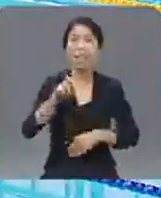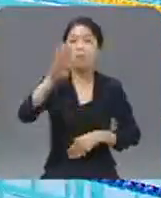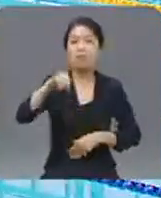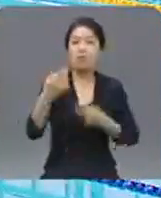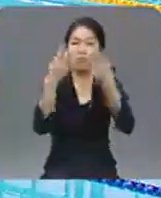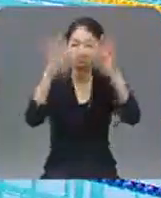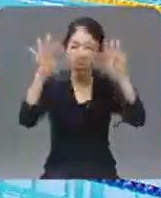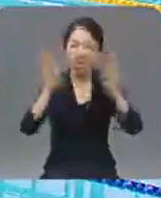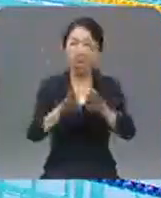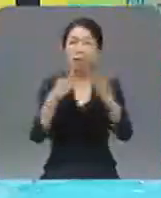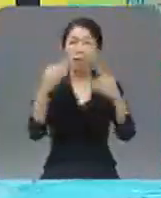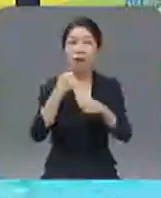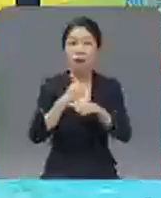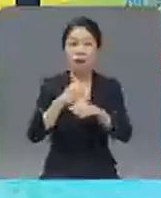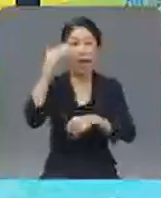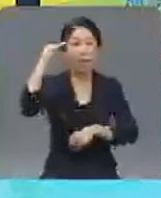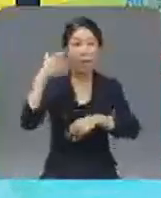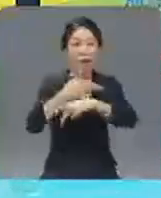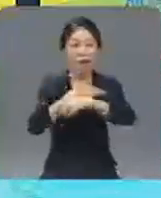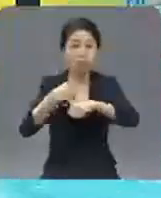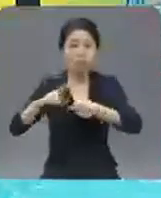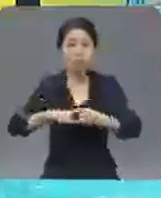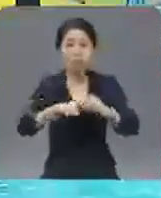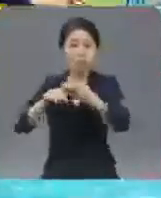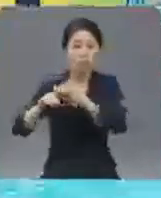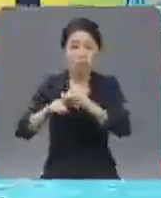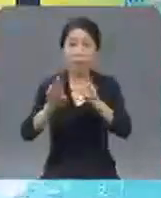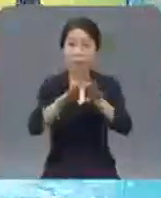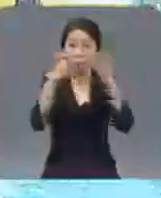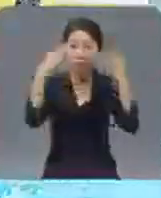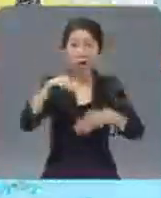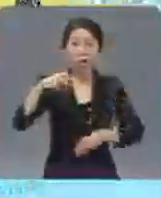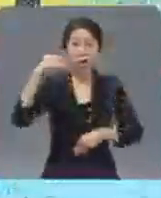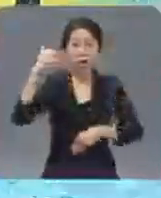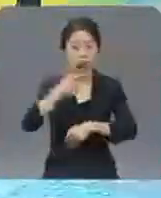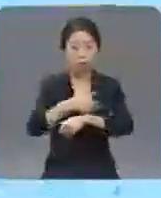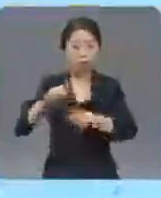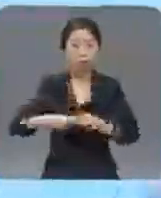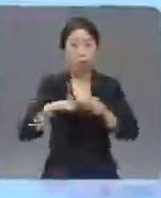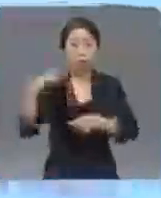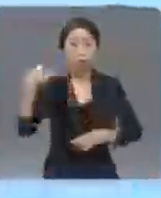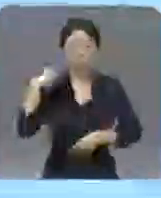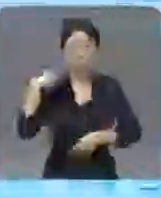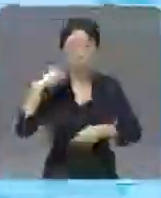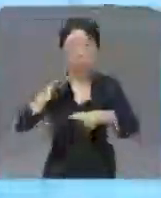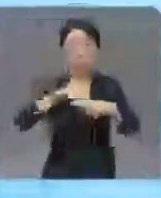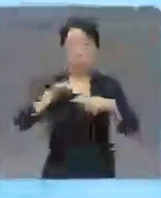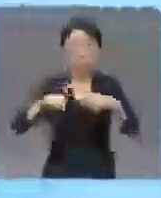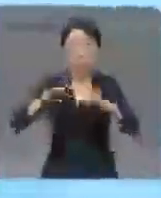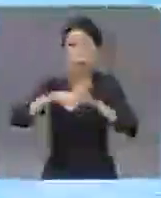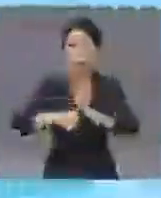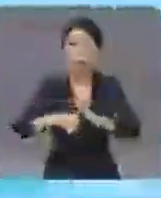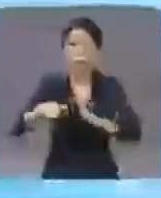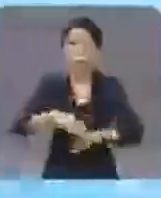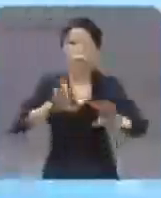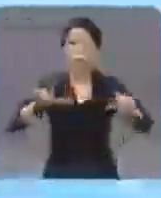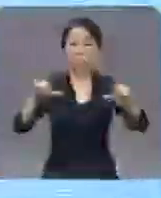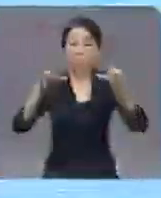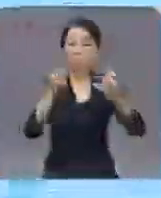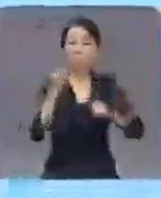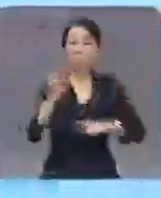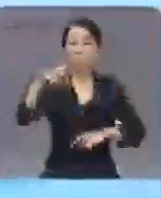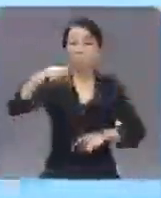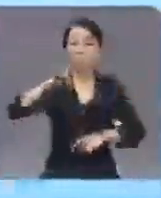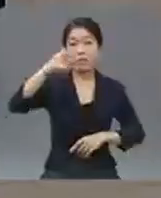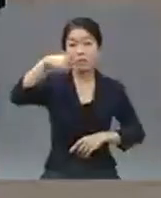열립니다 대한수영연맹이 주최하고 광주 수영연맹이 주관하는 이번 대회에는 우리나라 수영이 간판